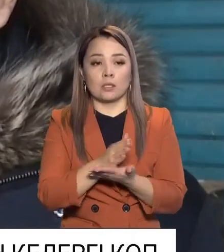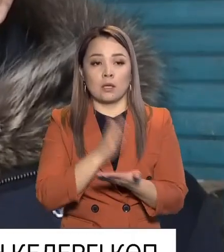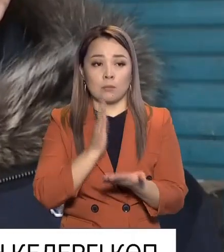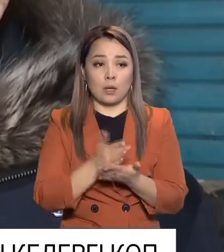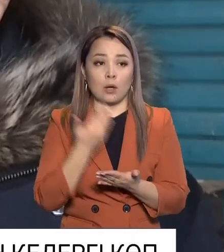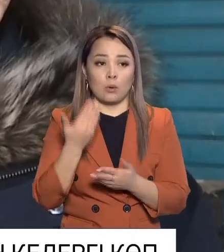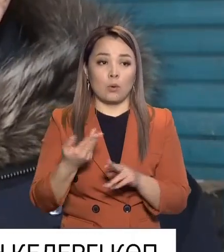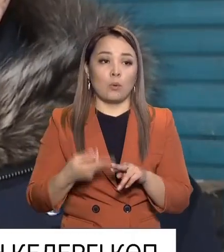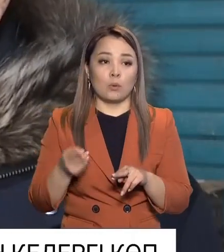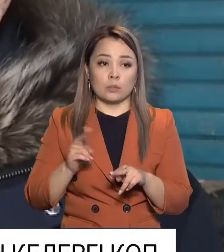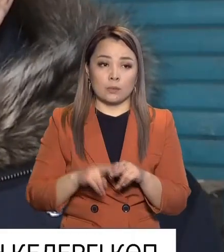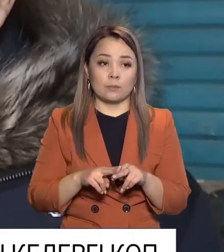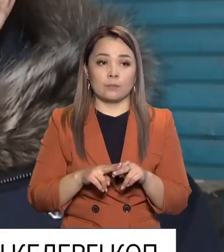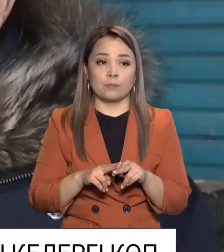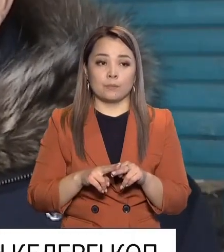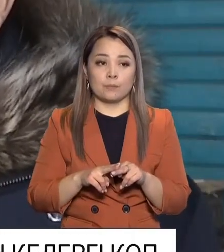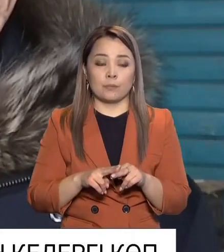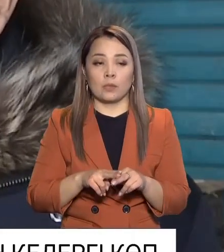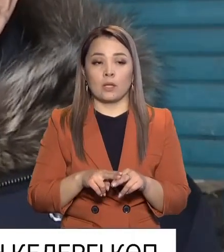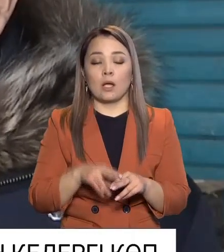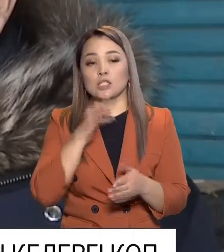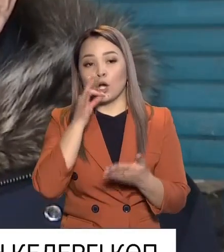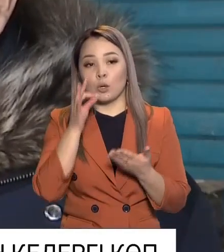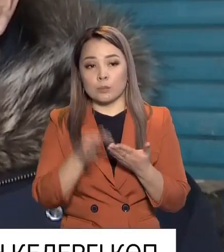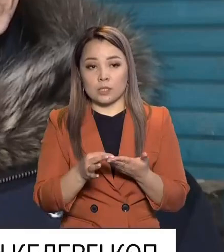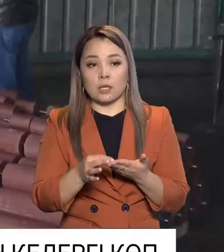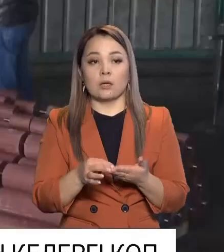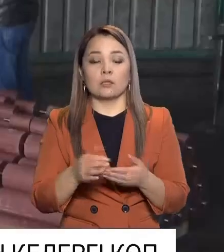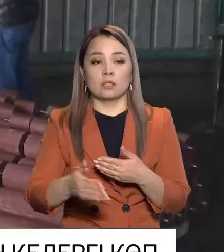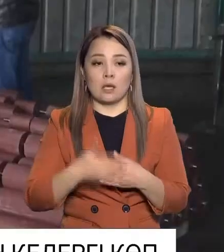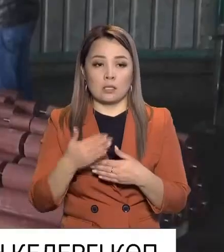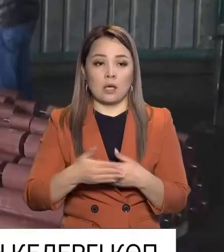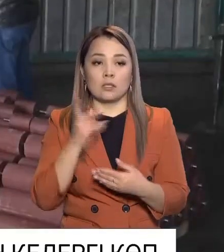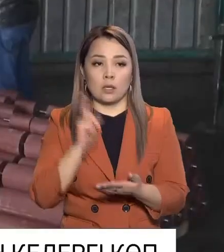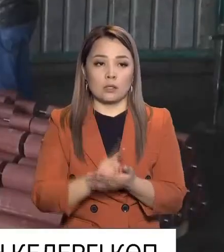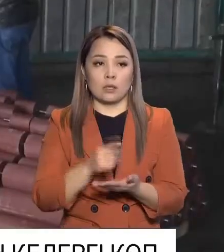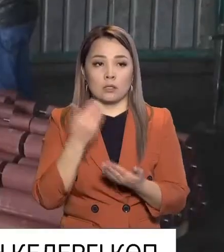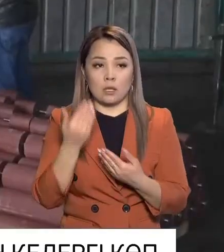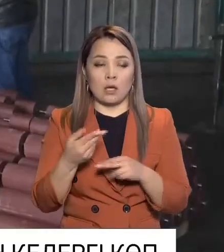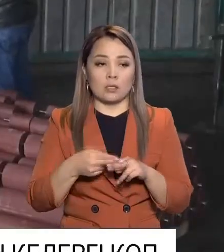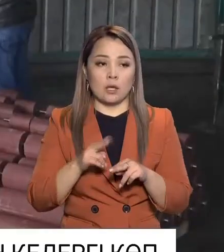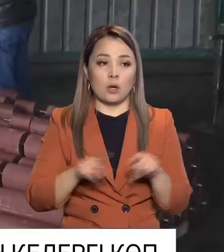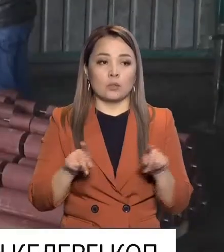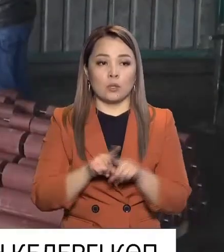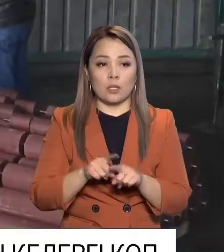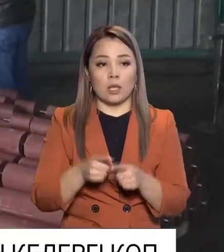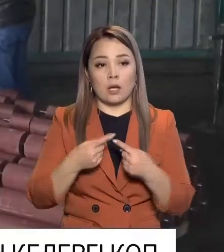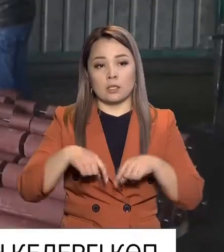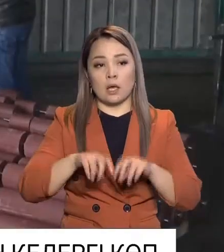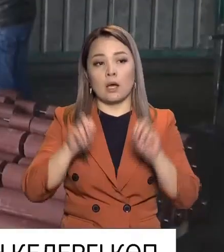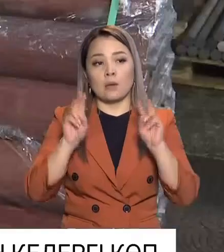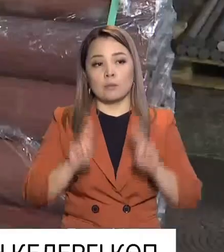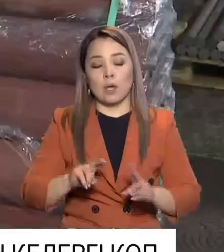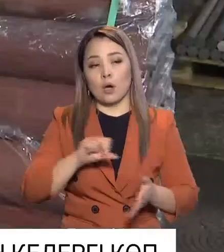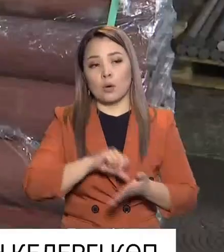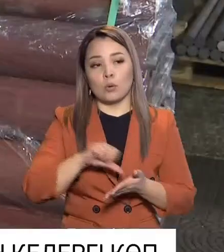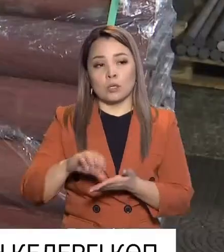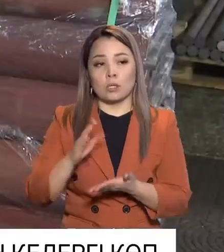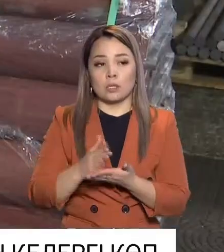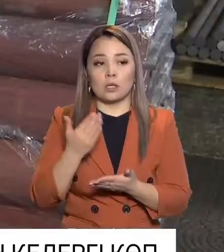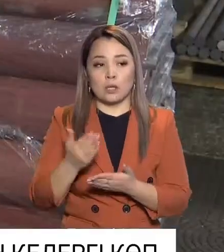болса, оларды жаңағы жауапкершілікке тартсын деп. Құзыретті мемлекеттік органдардың тарапынан келген арнайы өкіл